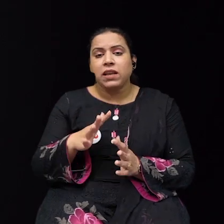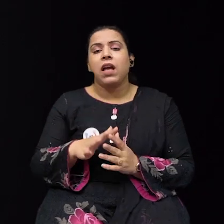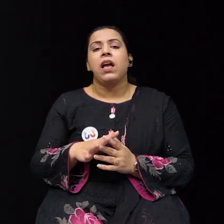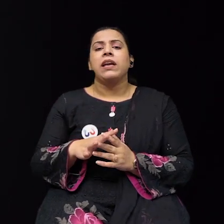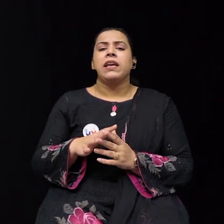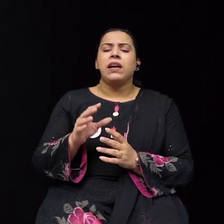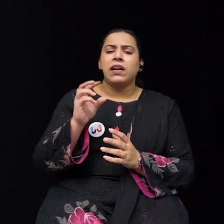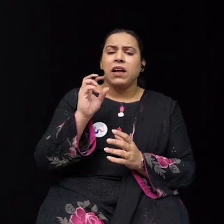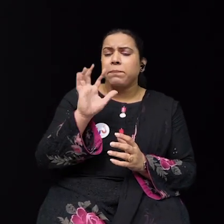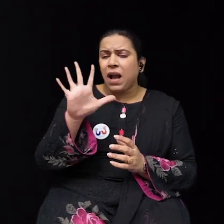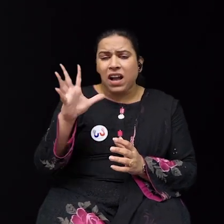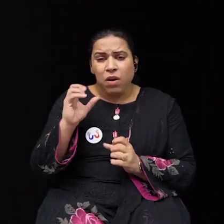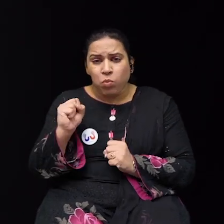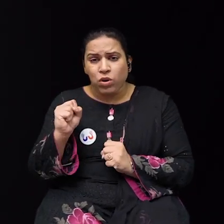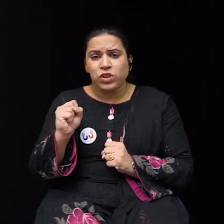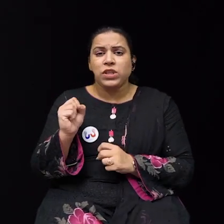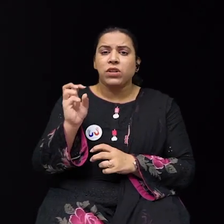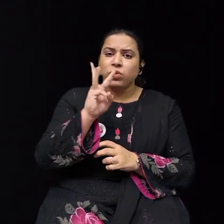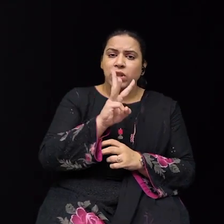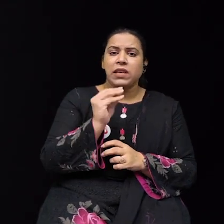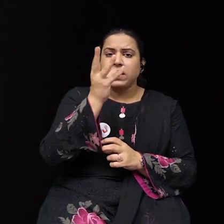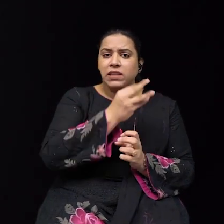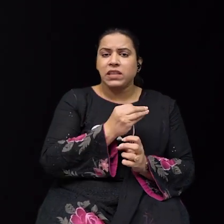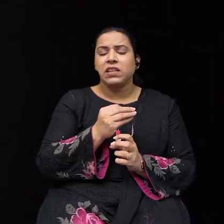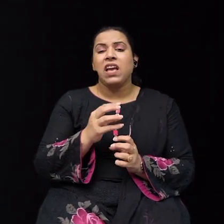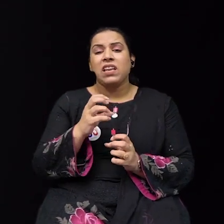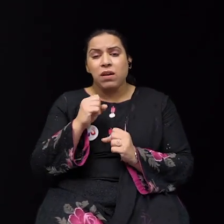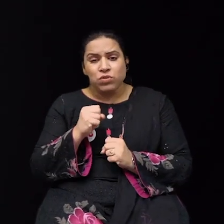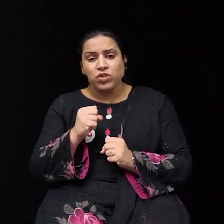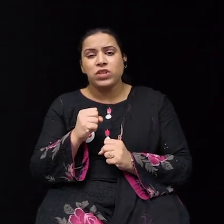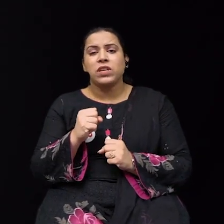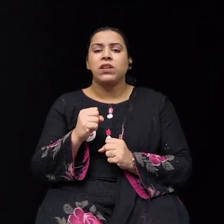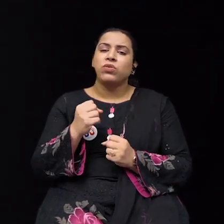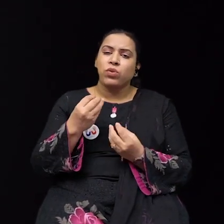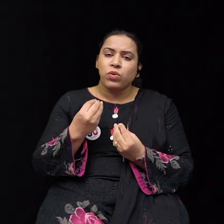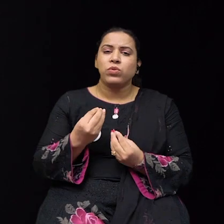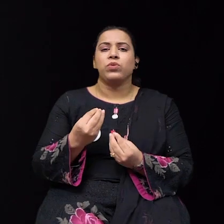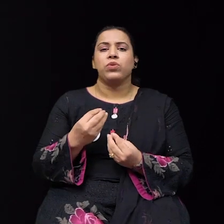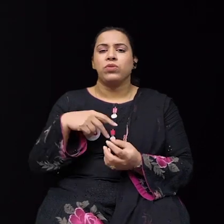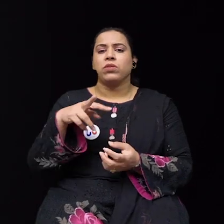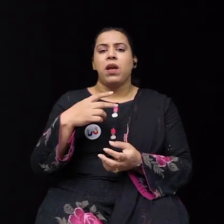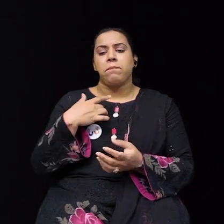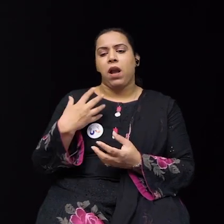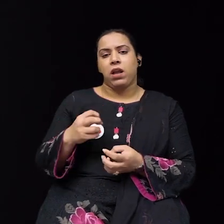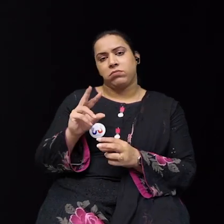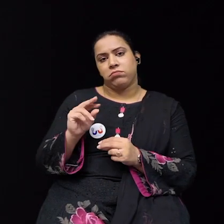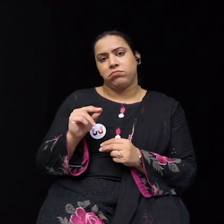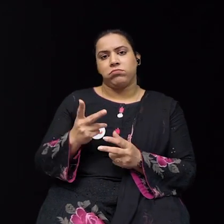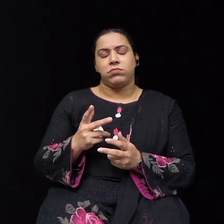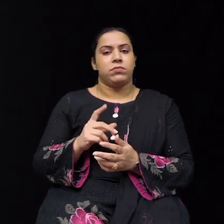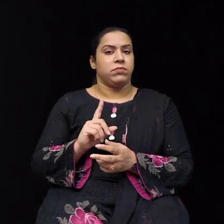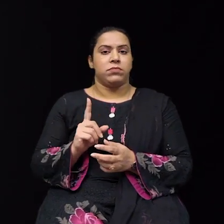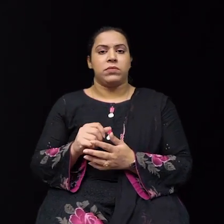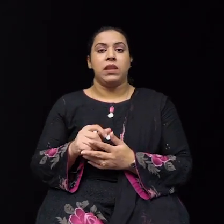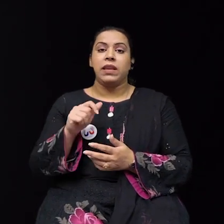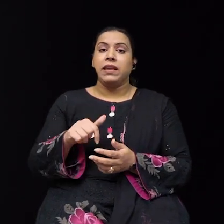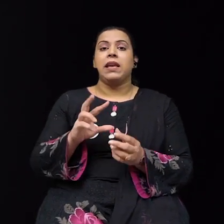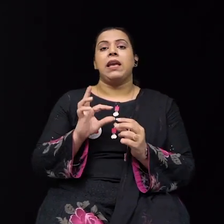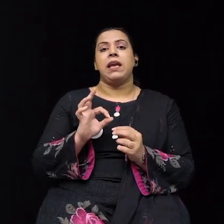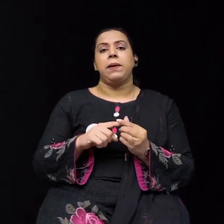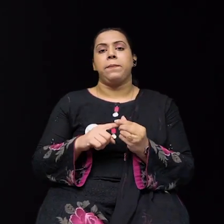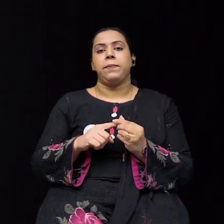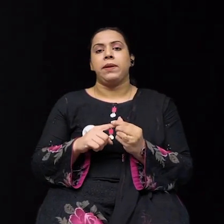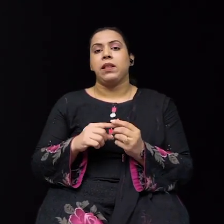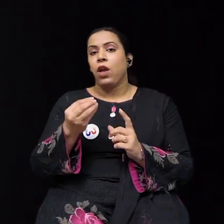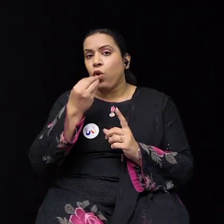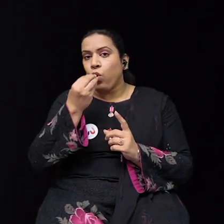दिन तो करो, वरना जितनी कर सकते हो वो तो करो। सो बहाने ना ढूंढें, करें कुछ। ये अहमियत है आपके लिए।